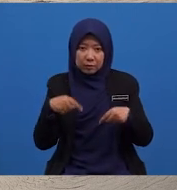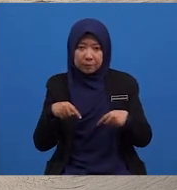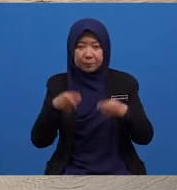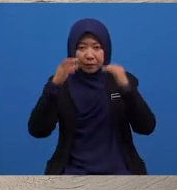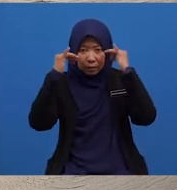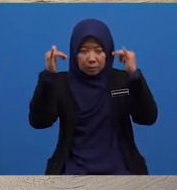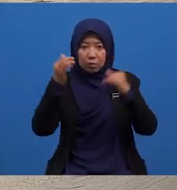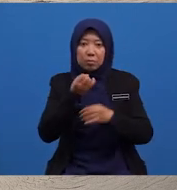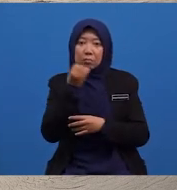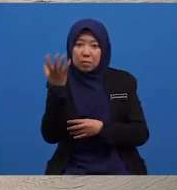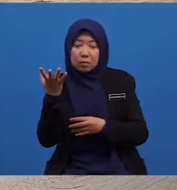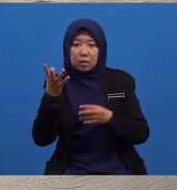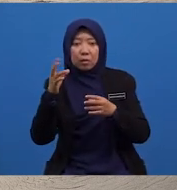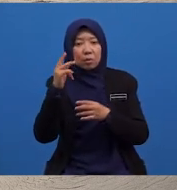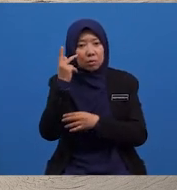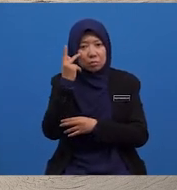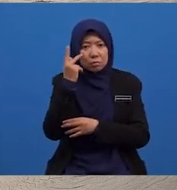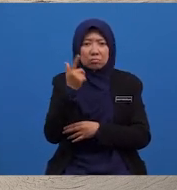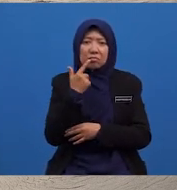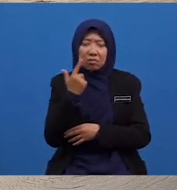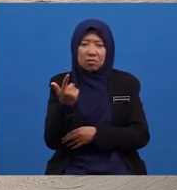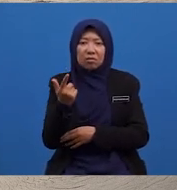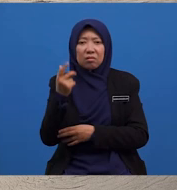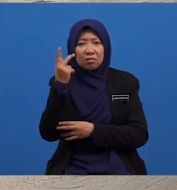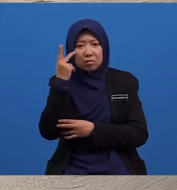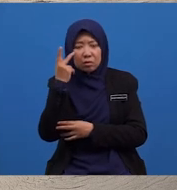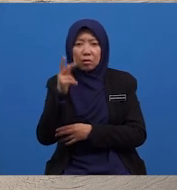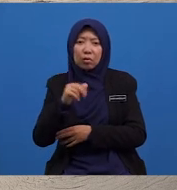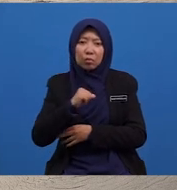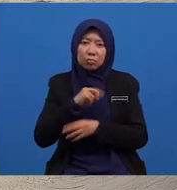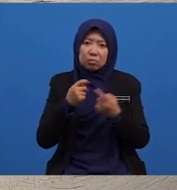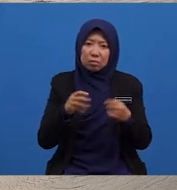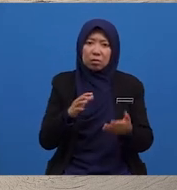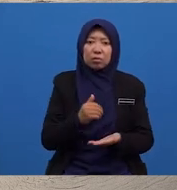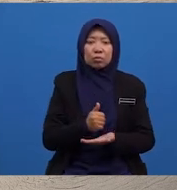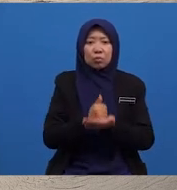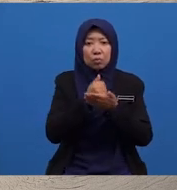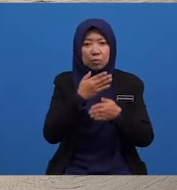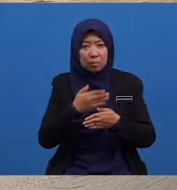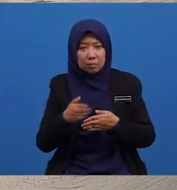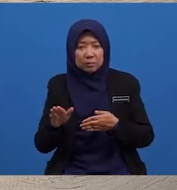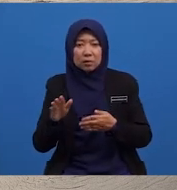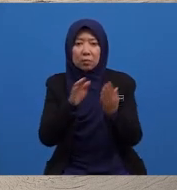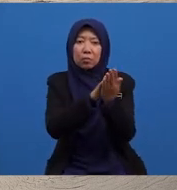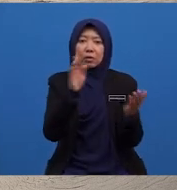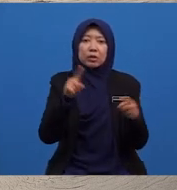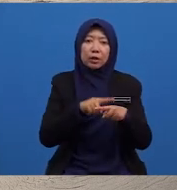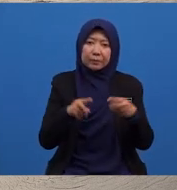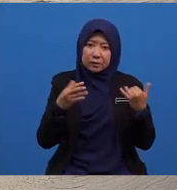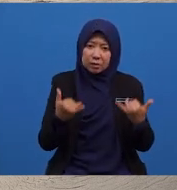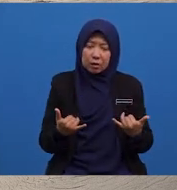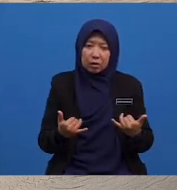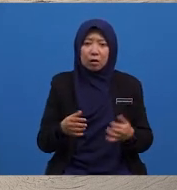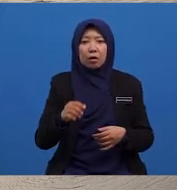kepada sang kancil, "Lihatlah sang kancil, aku telah tolong melepaskan sang buaya, tetapi